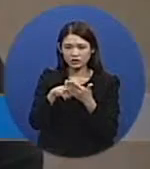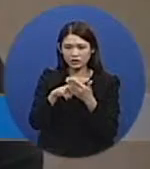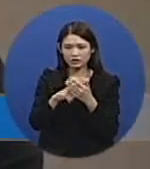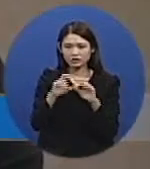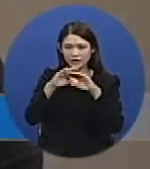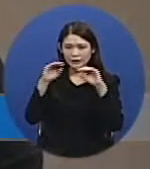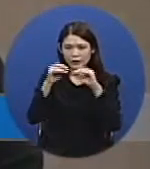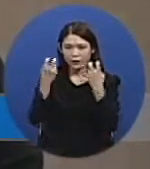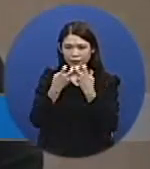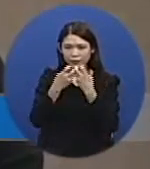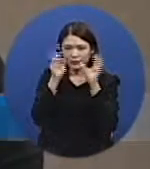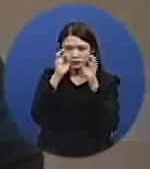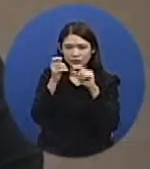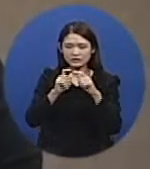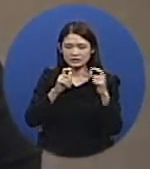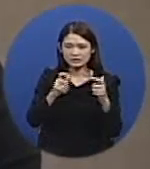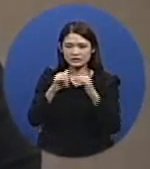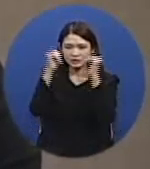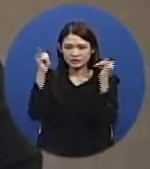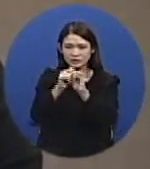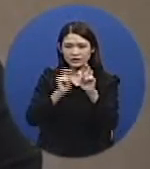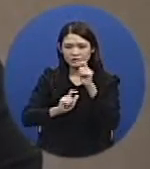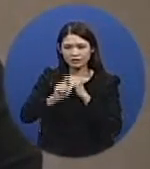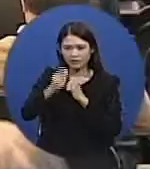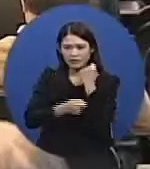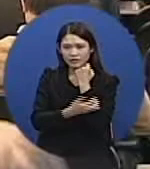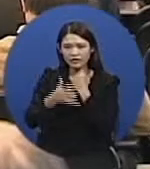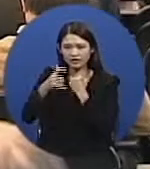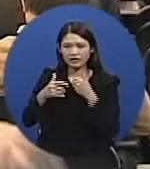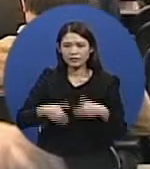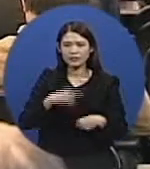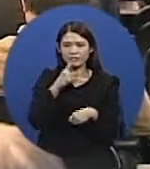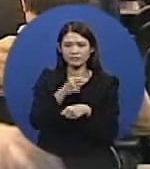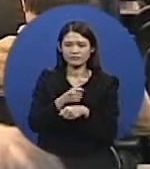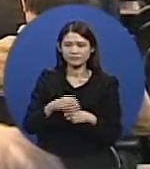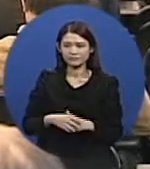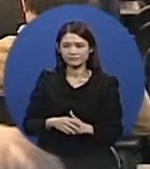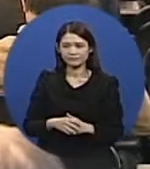있도록 지역사회의 역량을 강화하고 협력할 수 있는 체계가 필요하다고 강조했습니다.